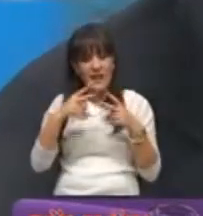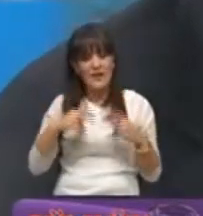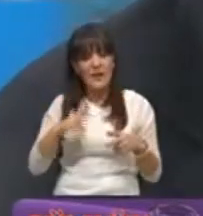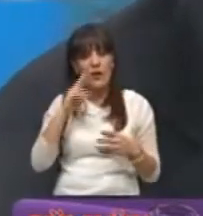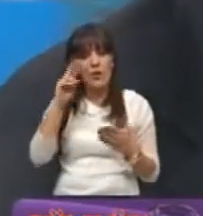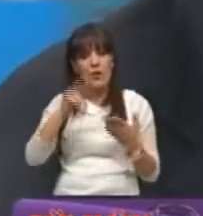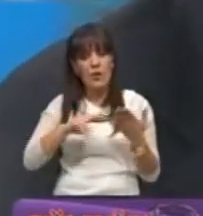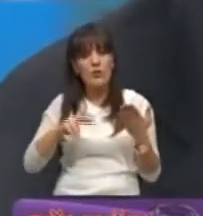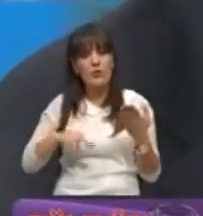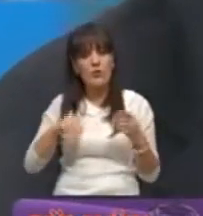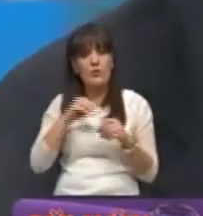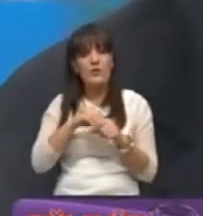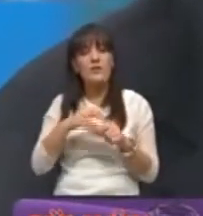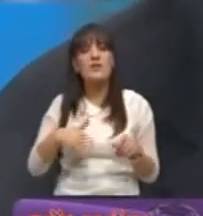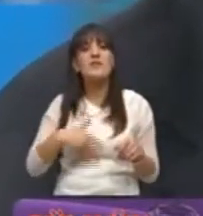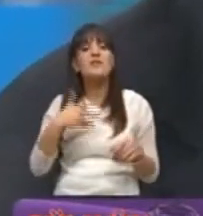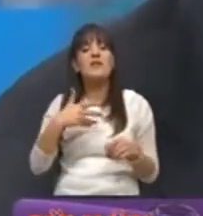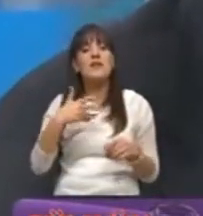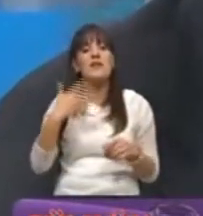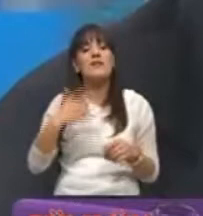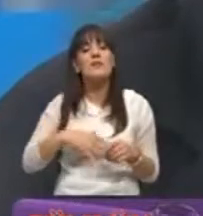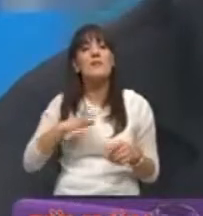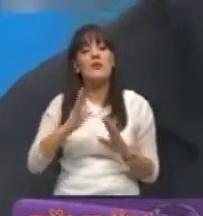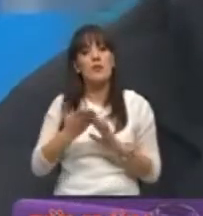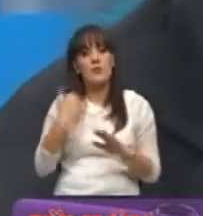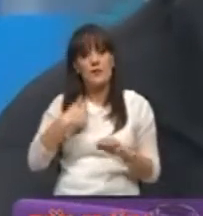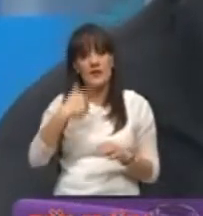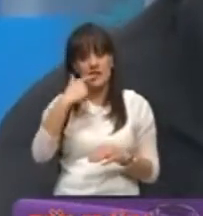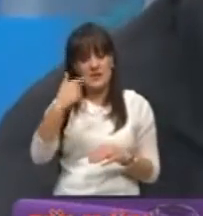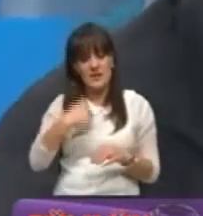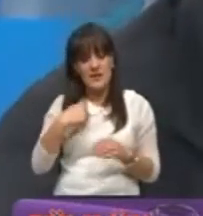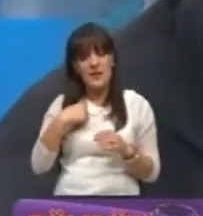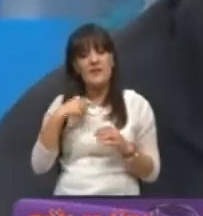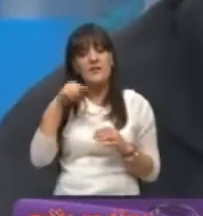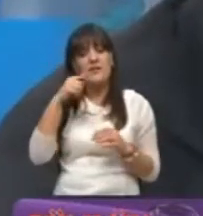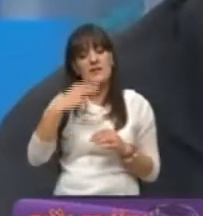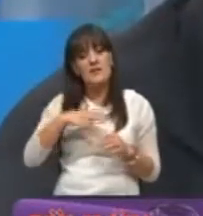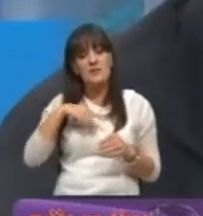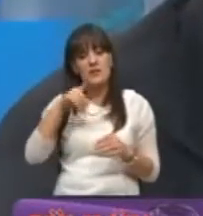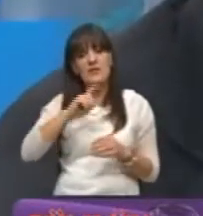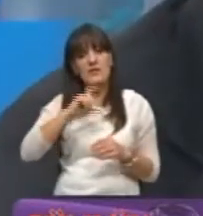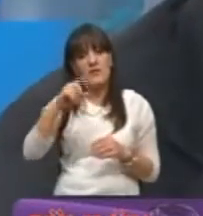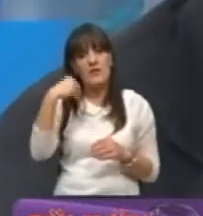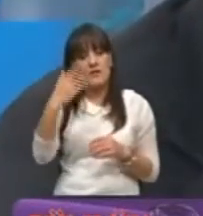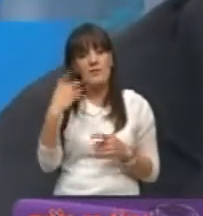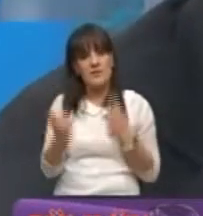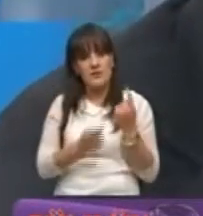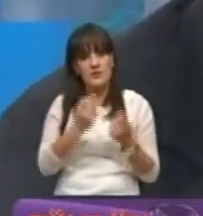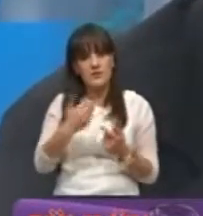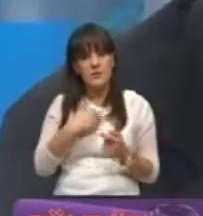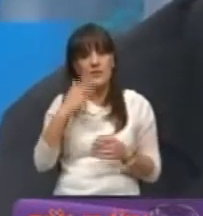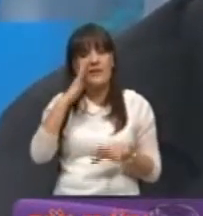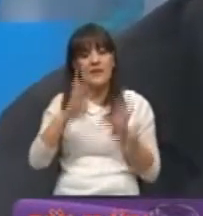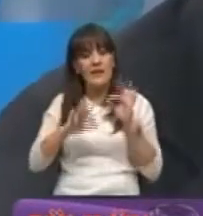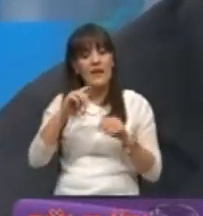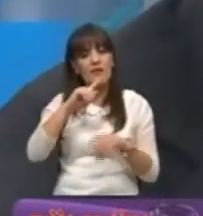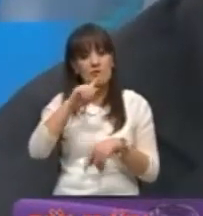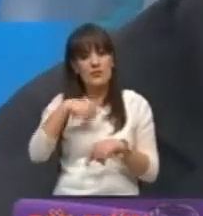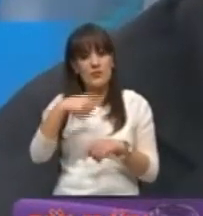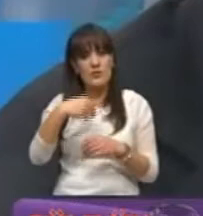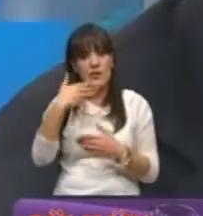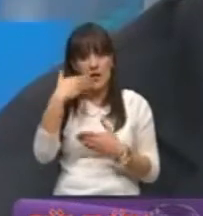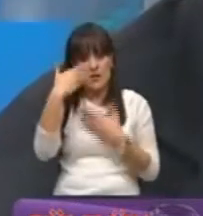okumanızı istemeden önce ben isterseniz söylediğiniz şeyle size bir yanıt vermeye çalışayım. Tedavi